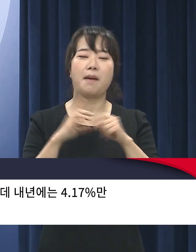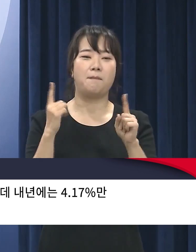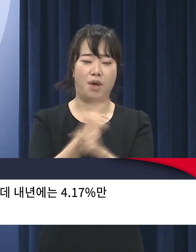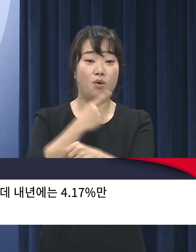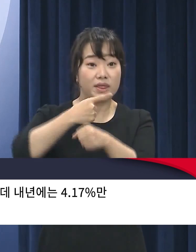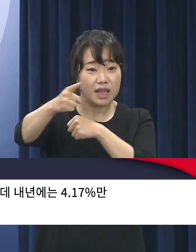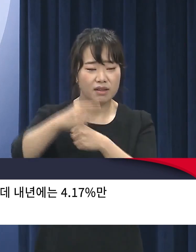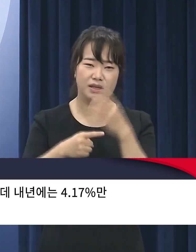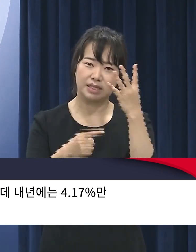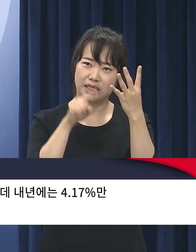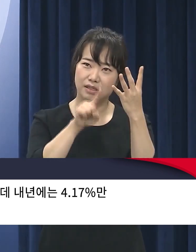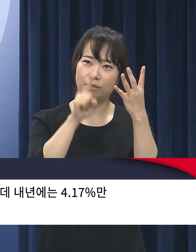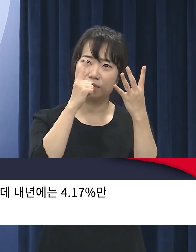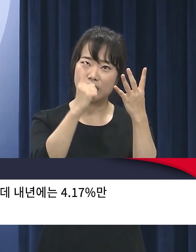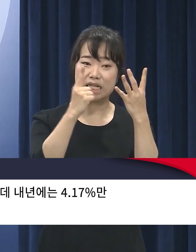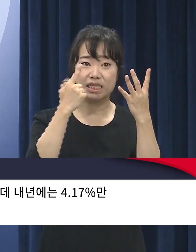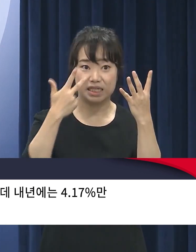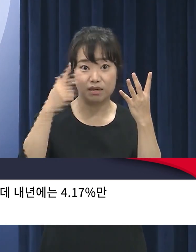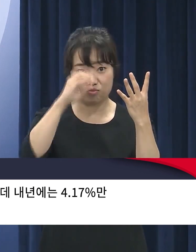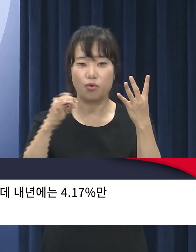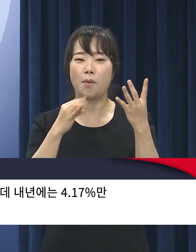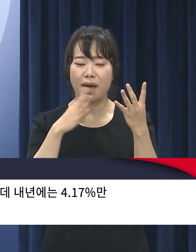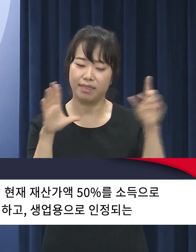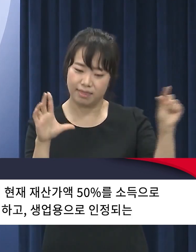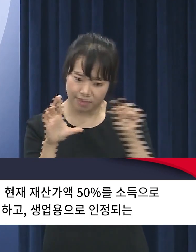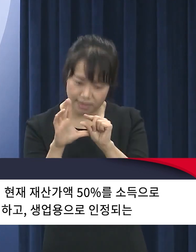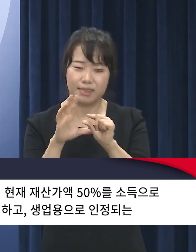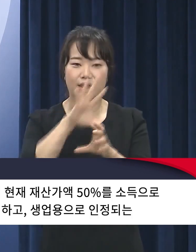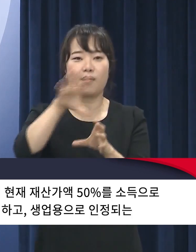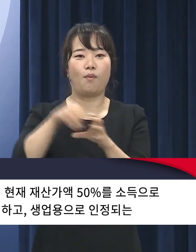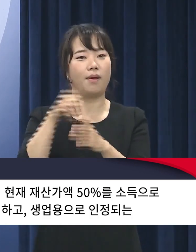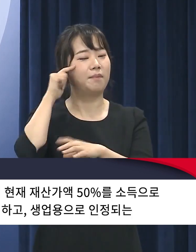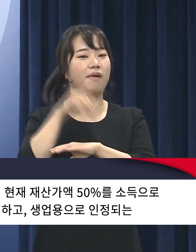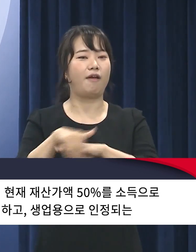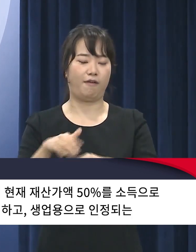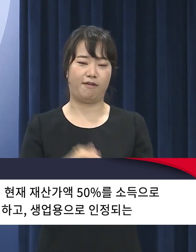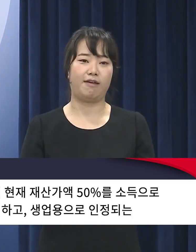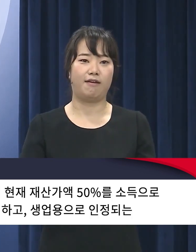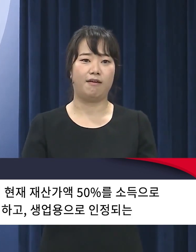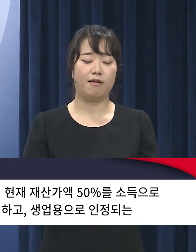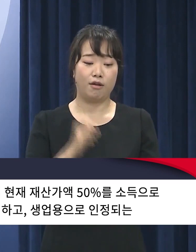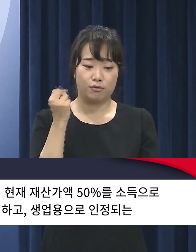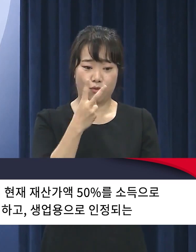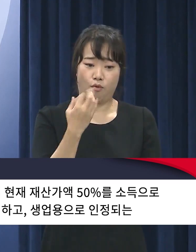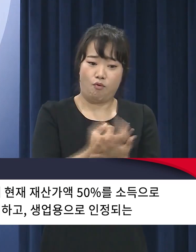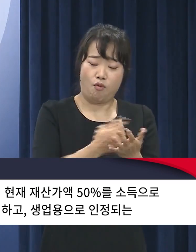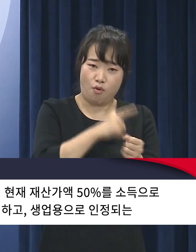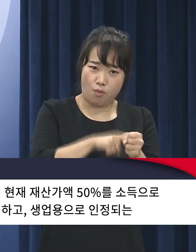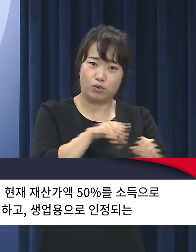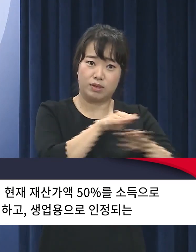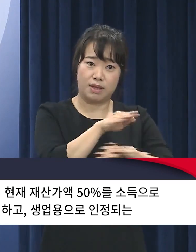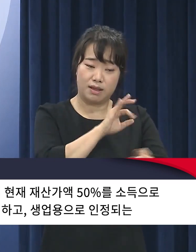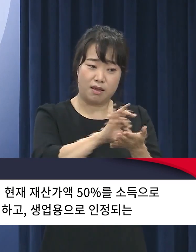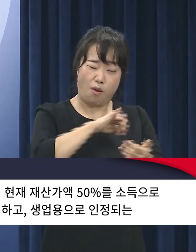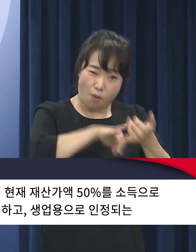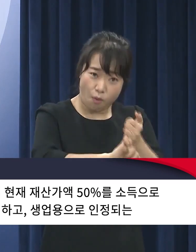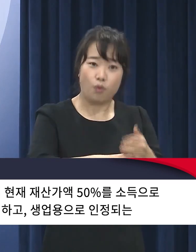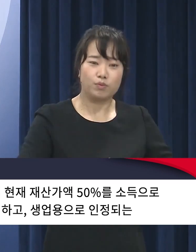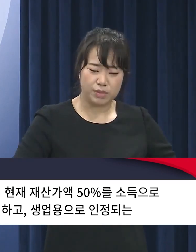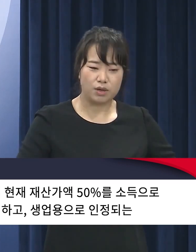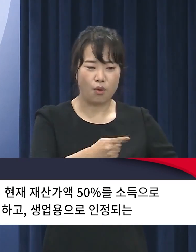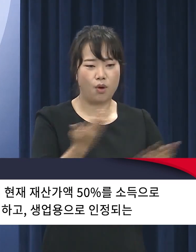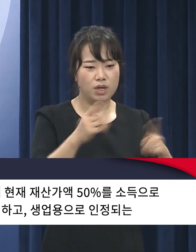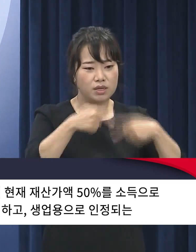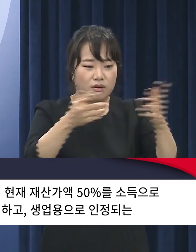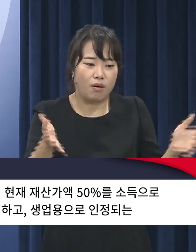내년에는 4.17%만 반영하게 됩니다. 생업용 자동차는 수급자의 근로 유인을